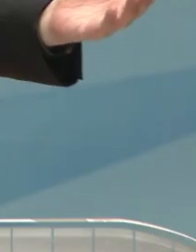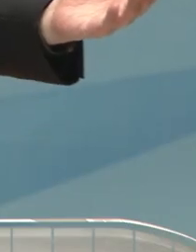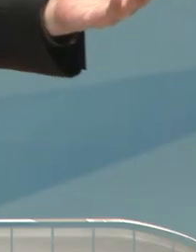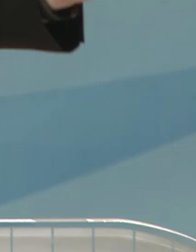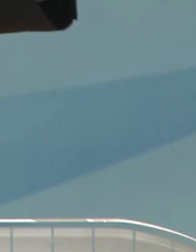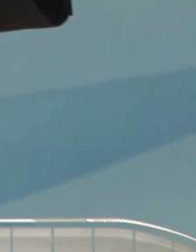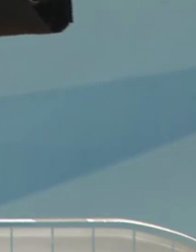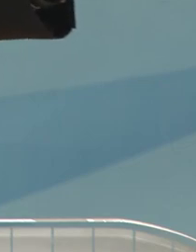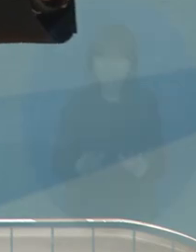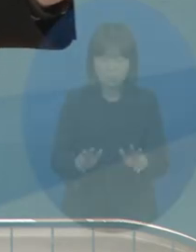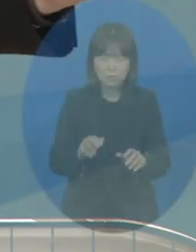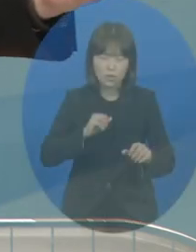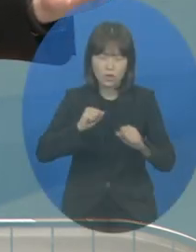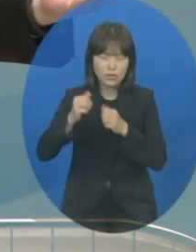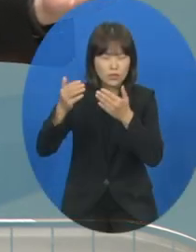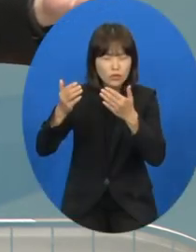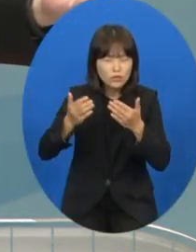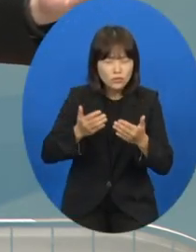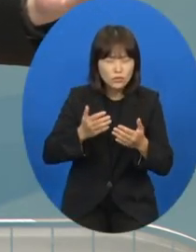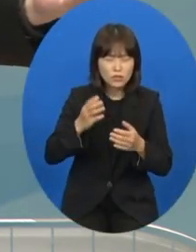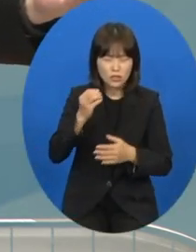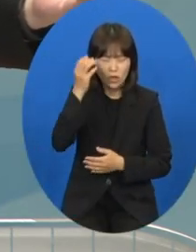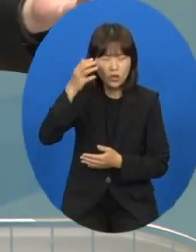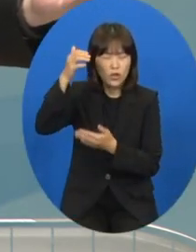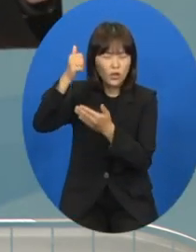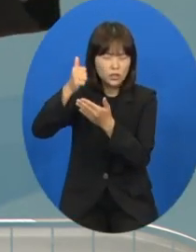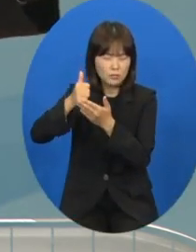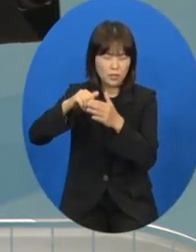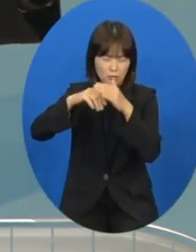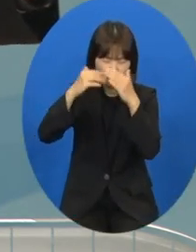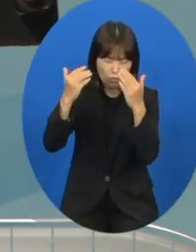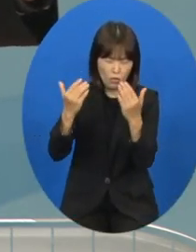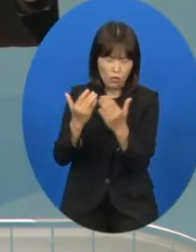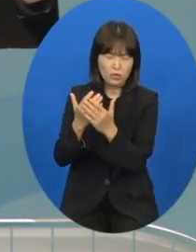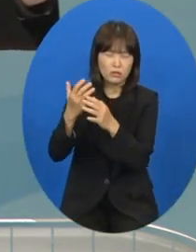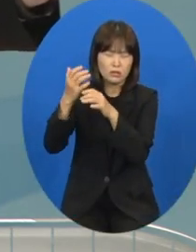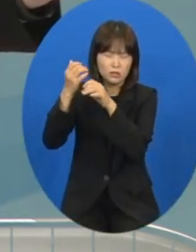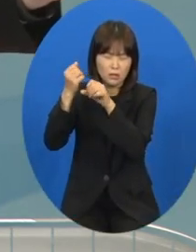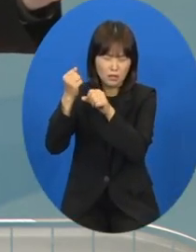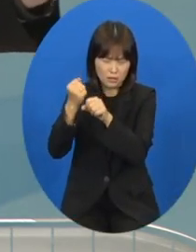이 시간에도 역사하시는 성령님께 전적으로 의지합니다.